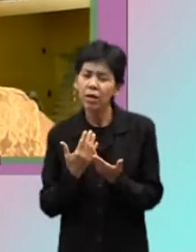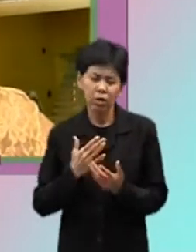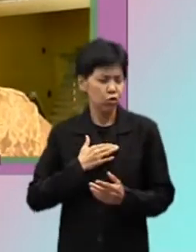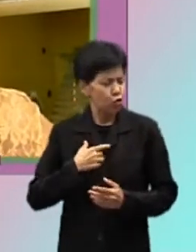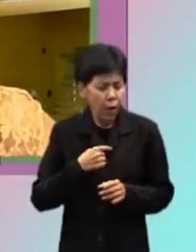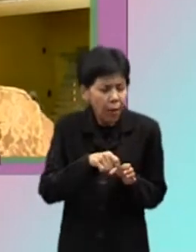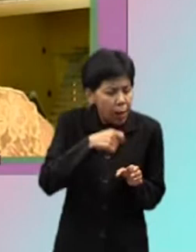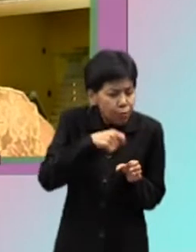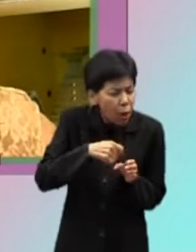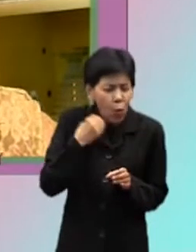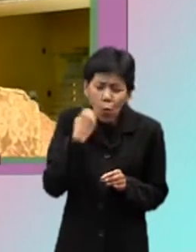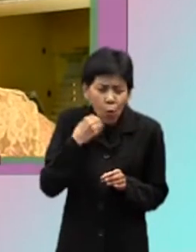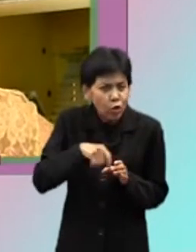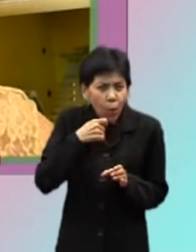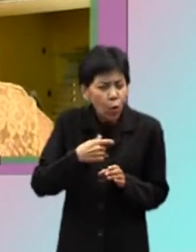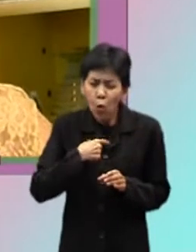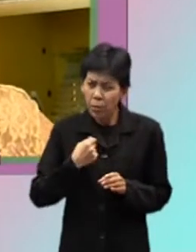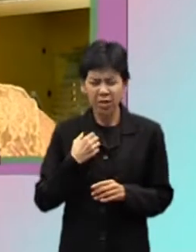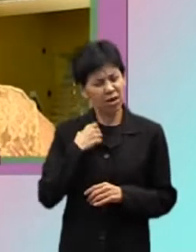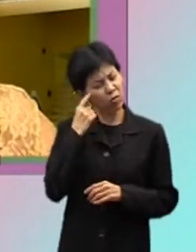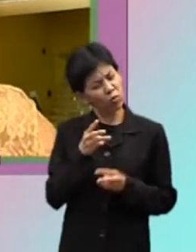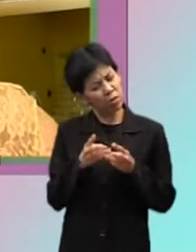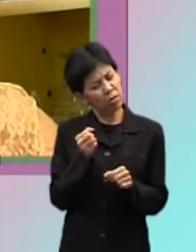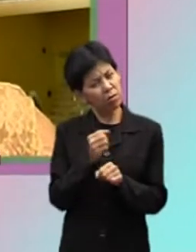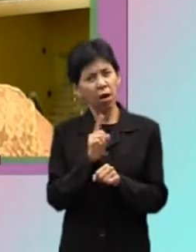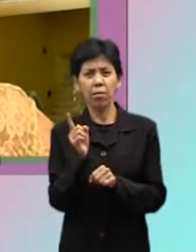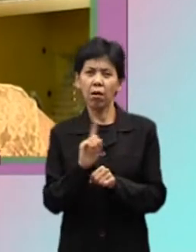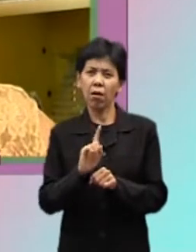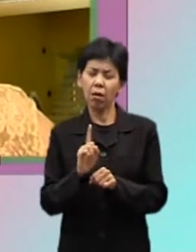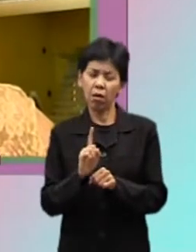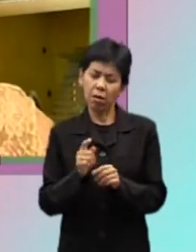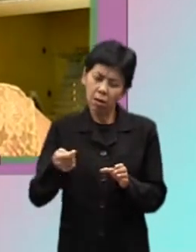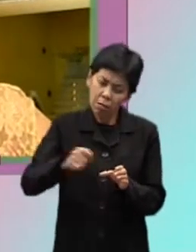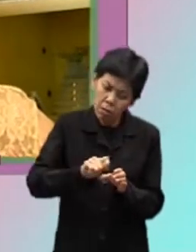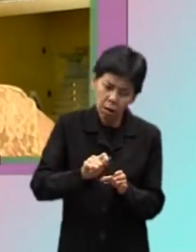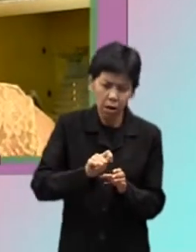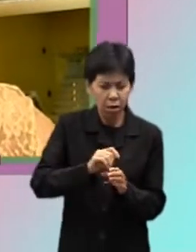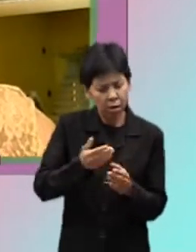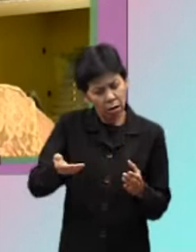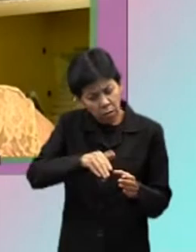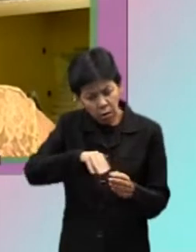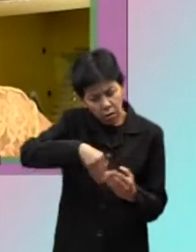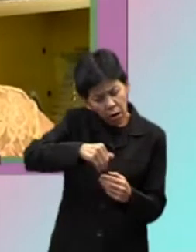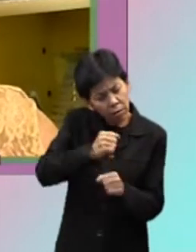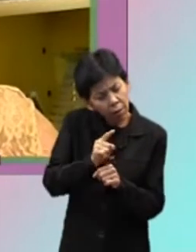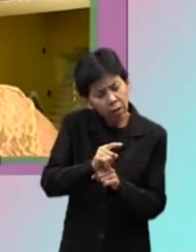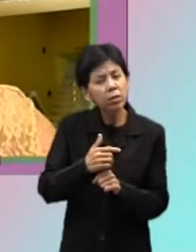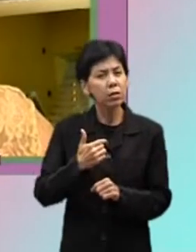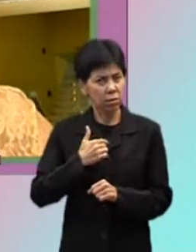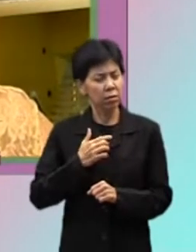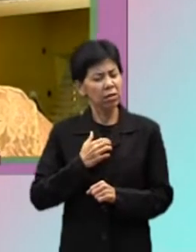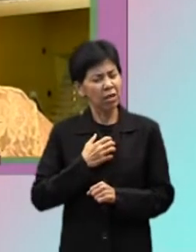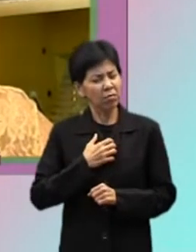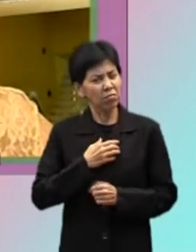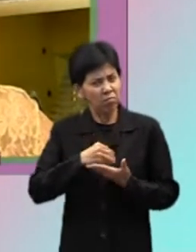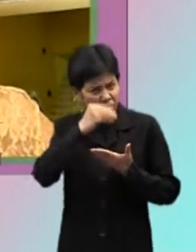อบชิมชอบทานและอยากจะรู้ว่าเขาทำยังไงเขามีอะไรส่วนผสมอะไรให้ประโยชน์อะไรจะเป็นคนที่อย